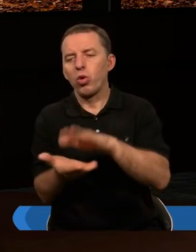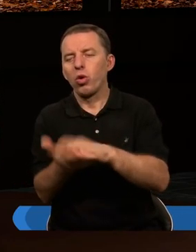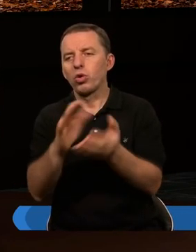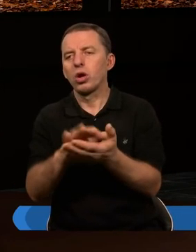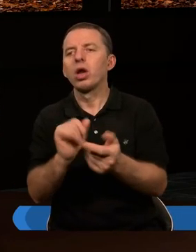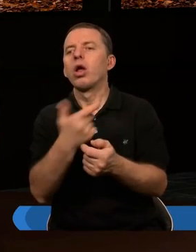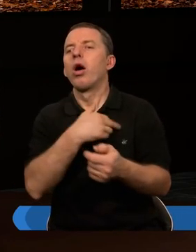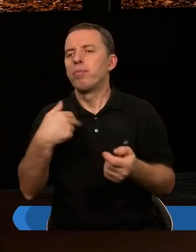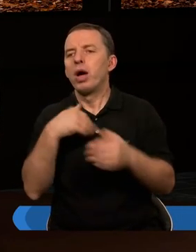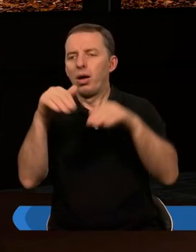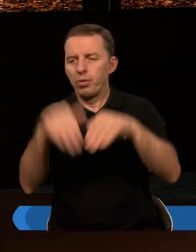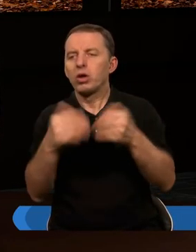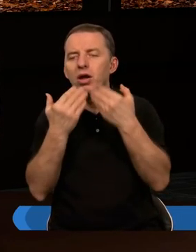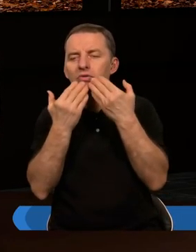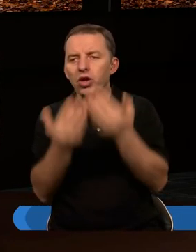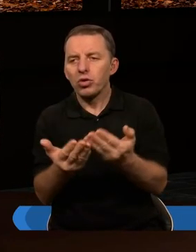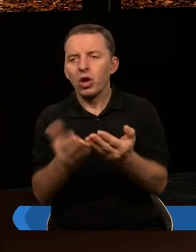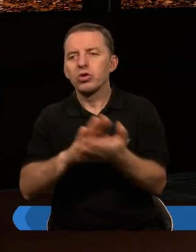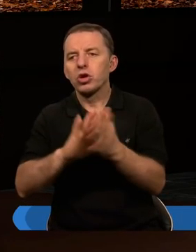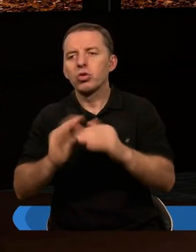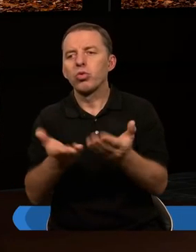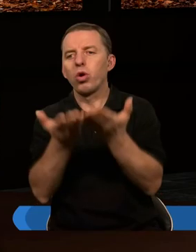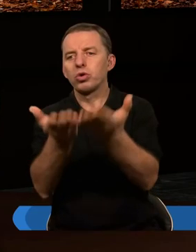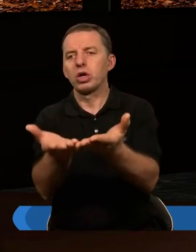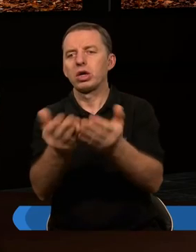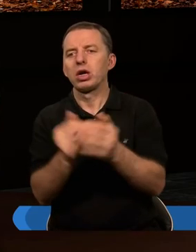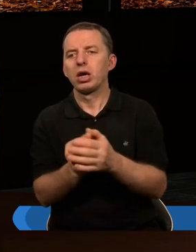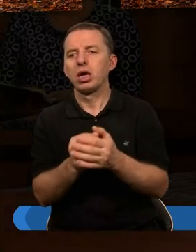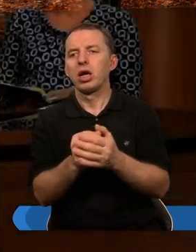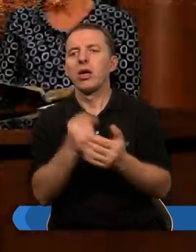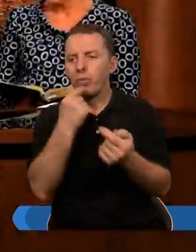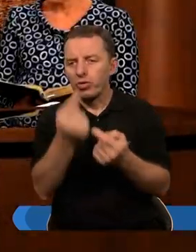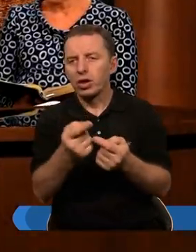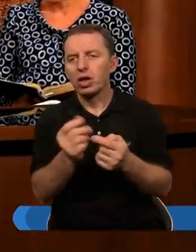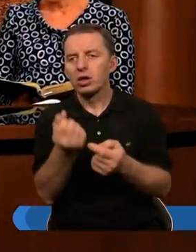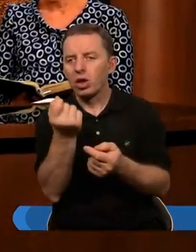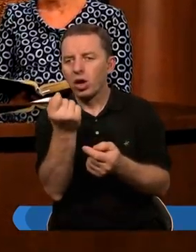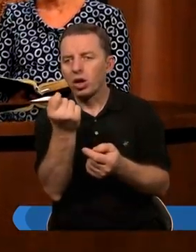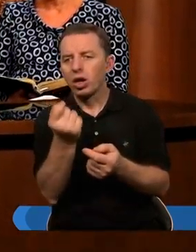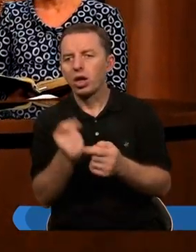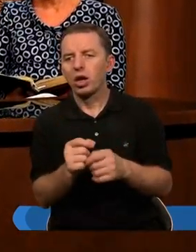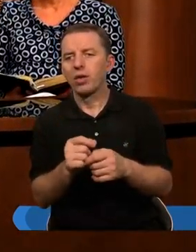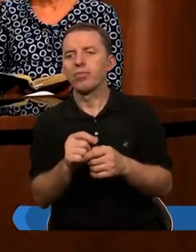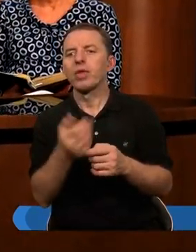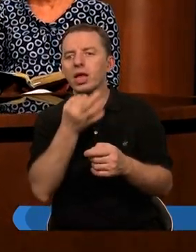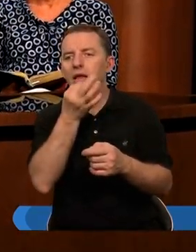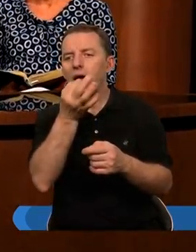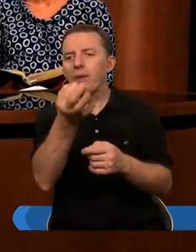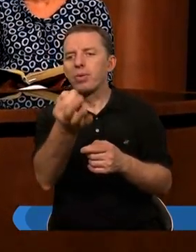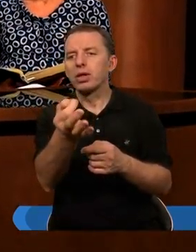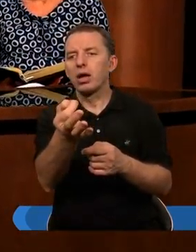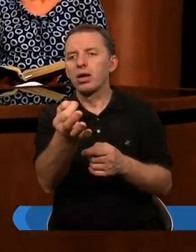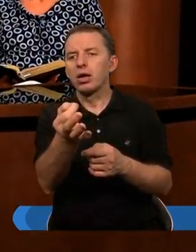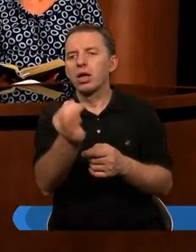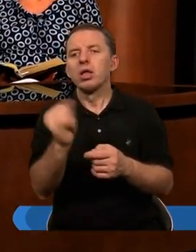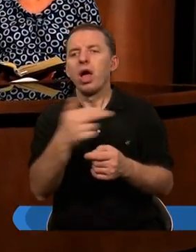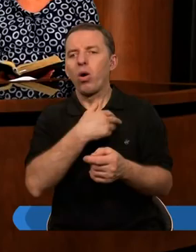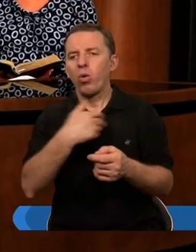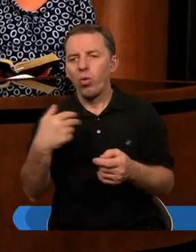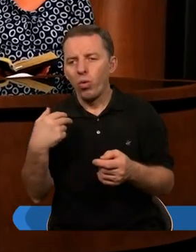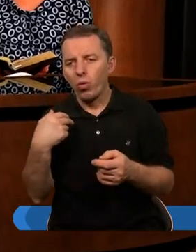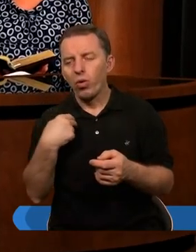to co my możemy z wdzięczności złożyć? A powiedzcie mi tak, może trochę podchwytliwie zapytam, a jak to u